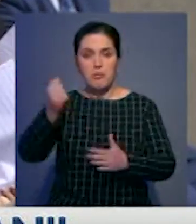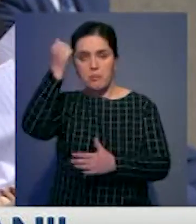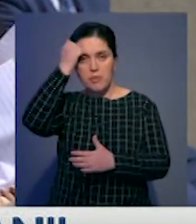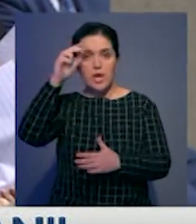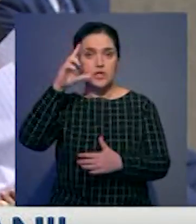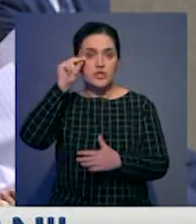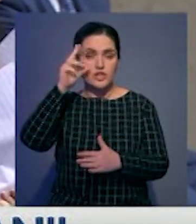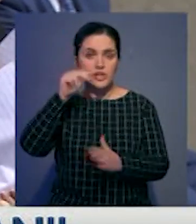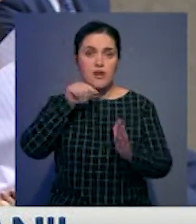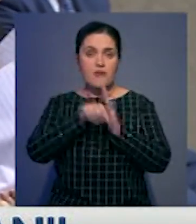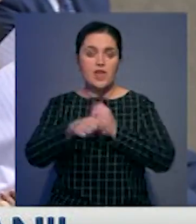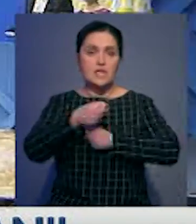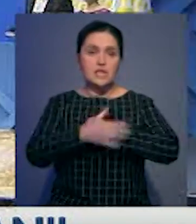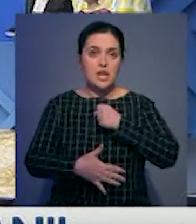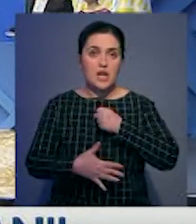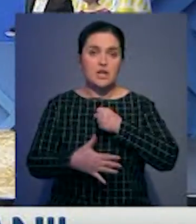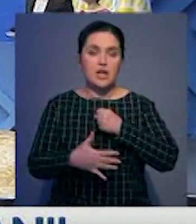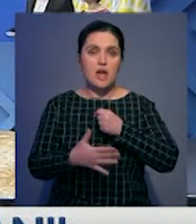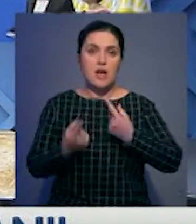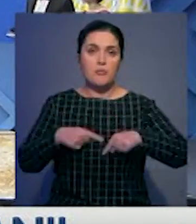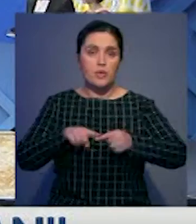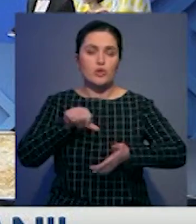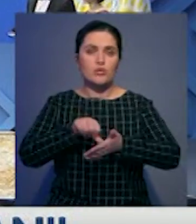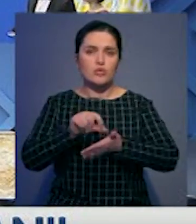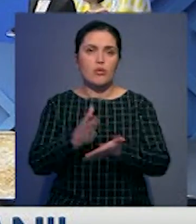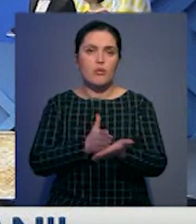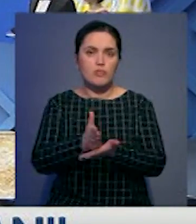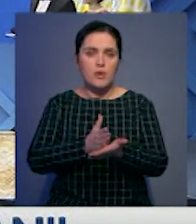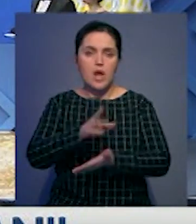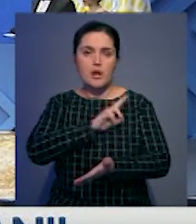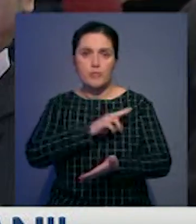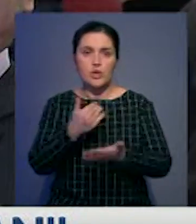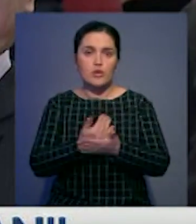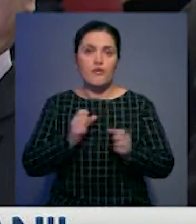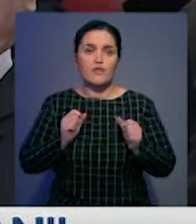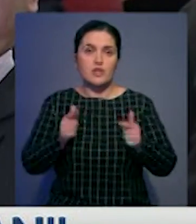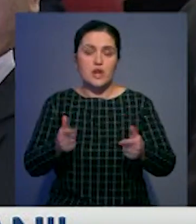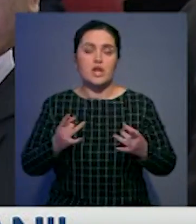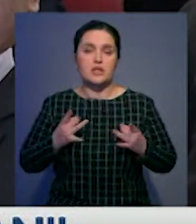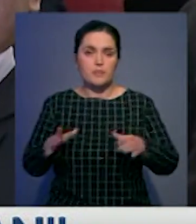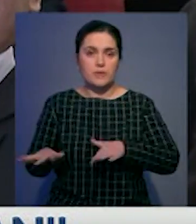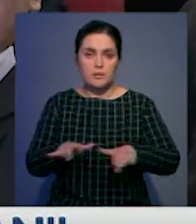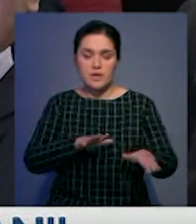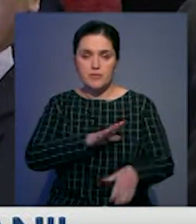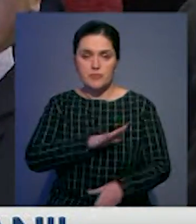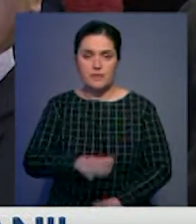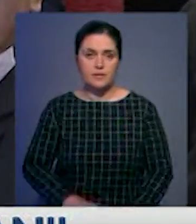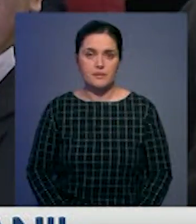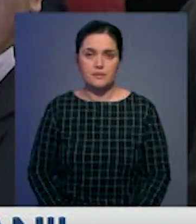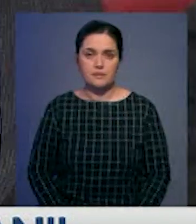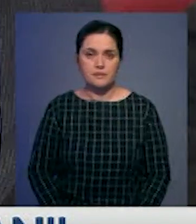случаю памятной даты в здании Центрального аппарата с участием ветеранов партии и новичков прошло торжественное мероприятие.